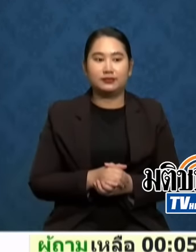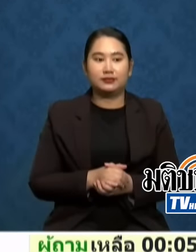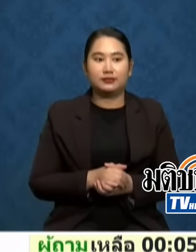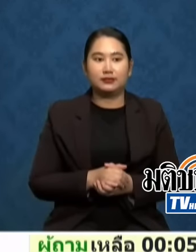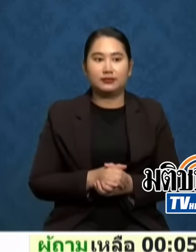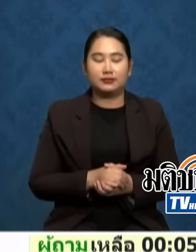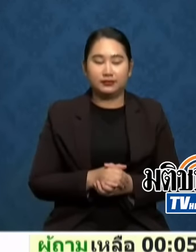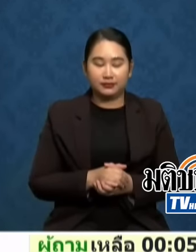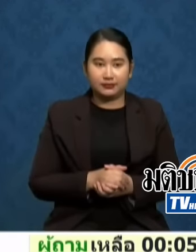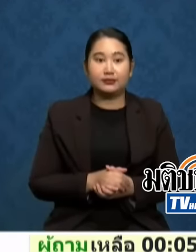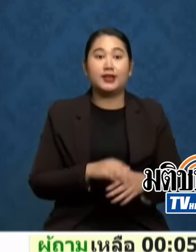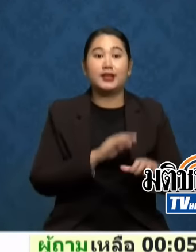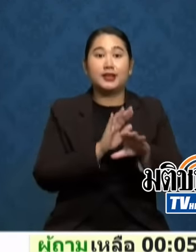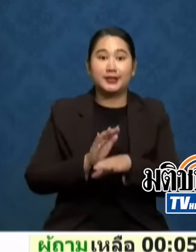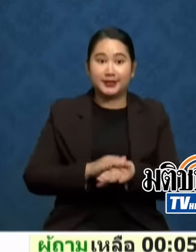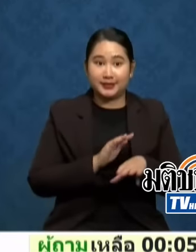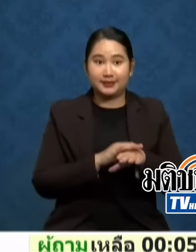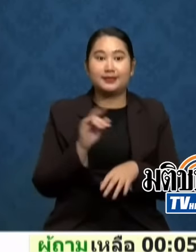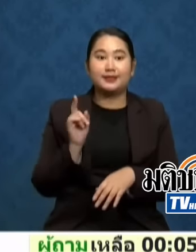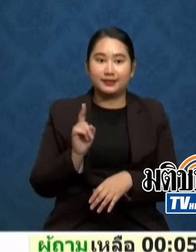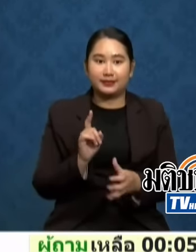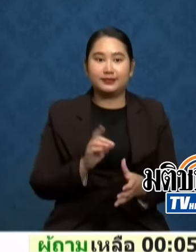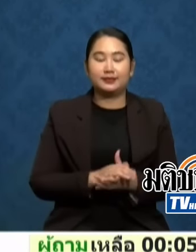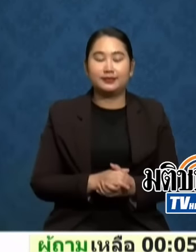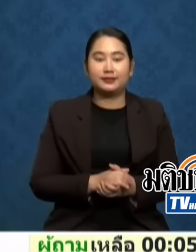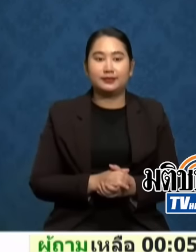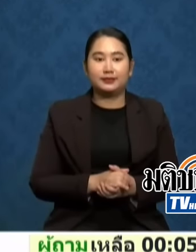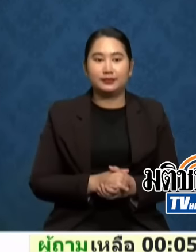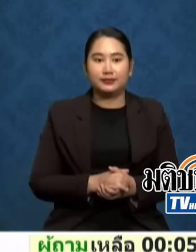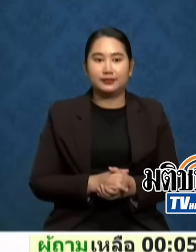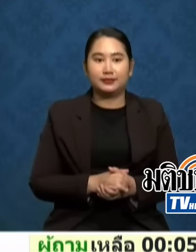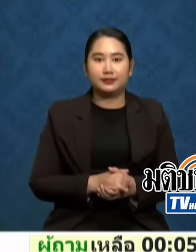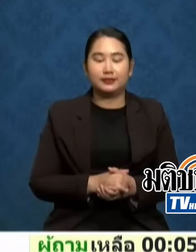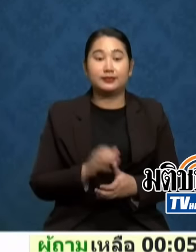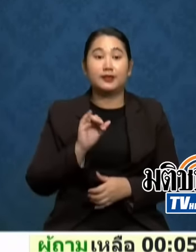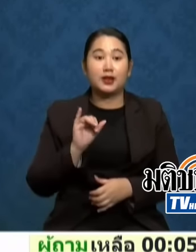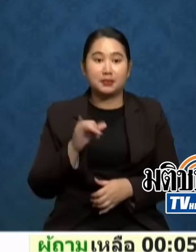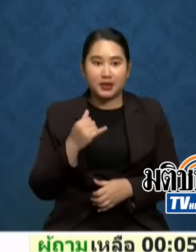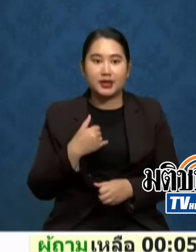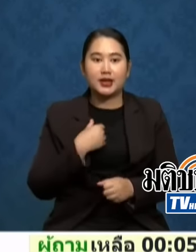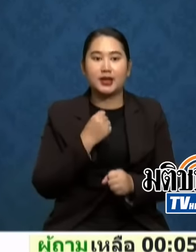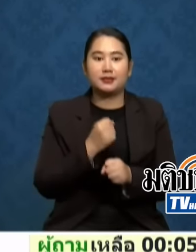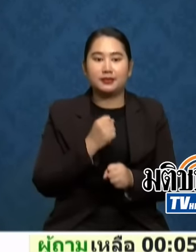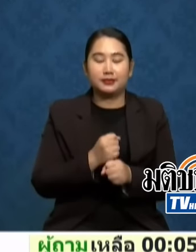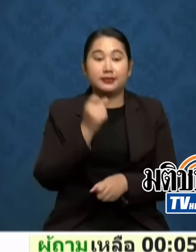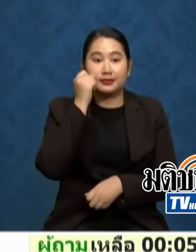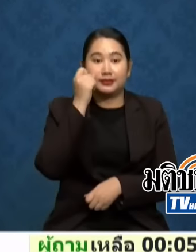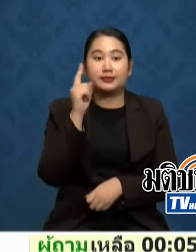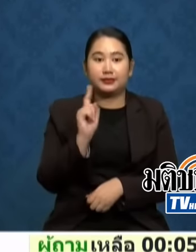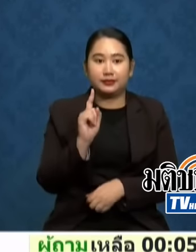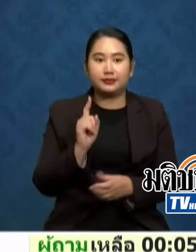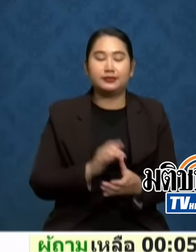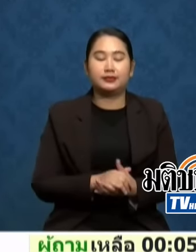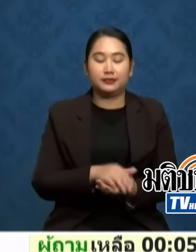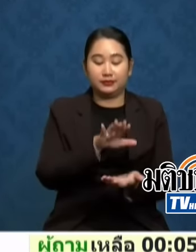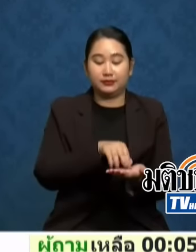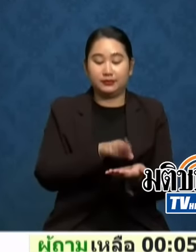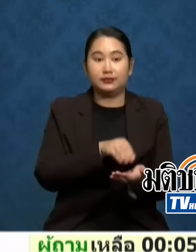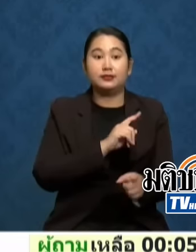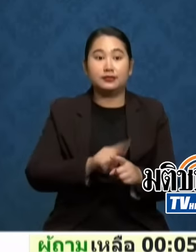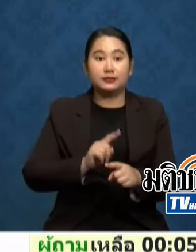กนะครับว่าเรื่องการแจ้งเตือนเนี่ยนะครับบางทีเราจะมีความเข้าใจว่าข้อมูลอะไรทั้งหลาย